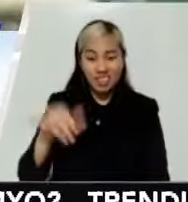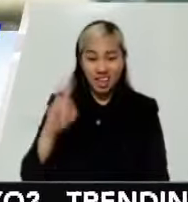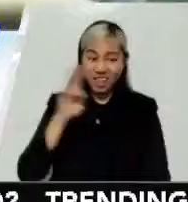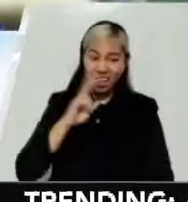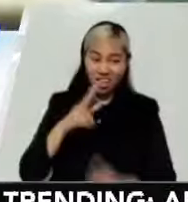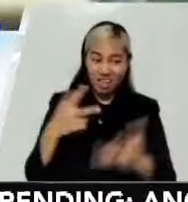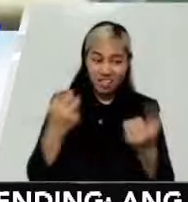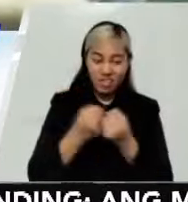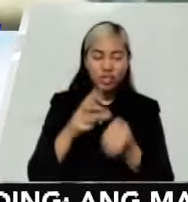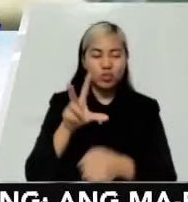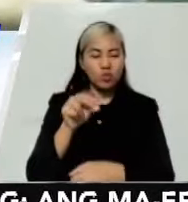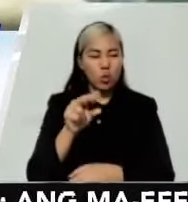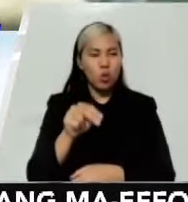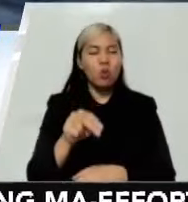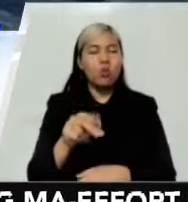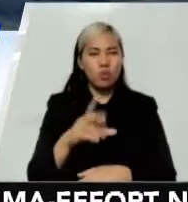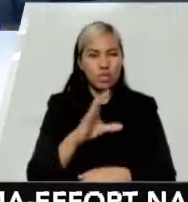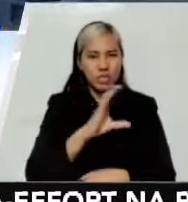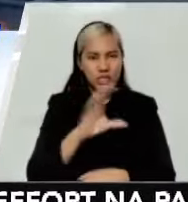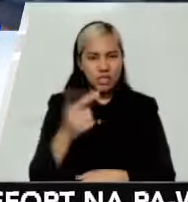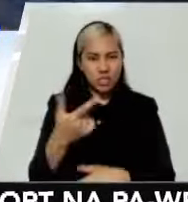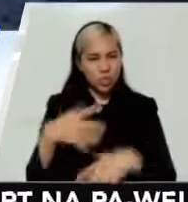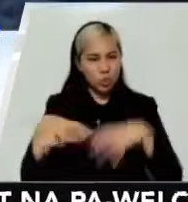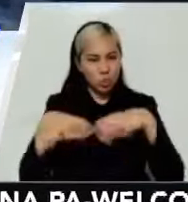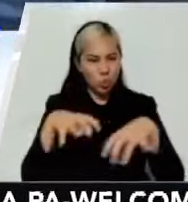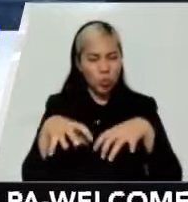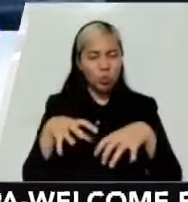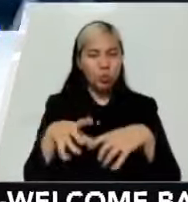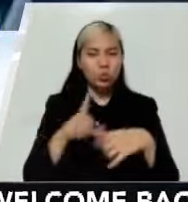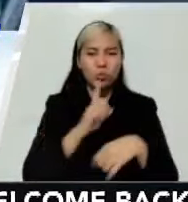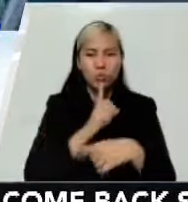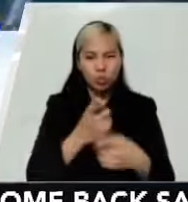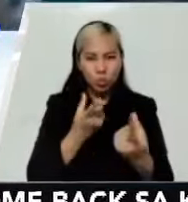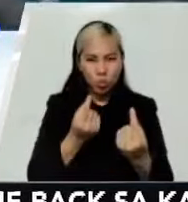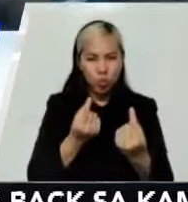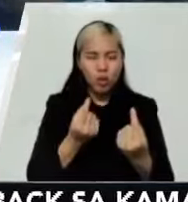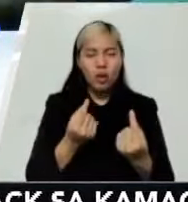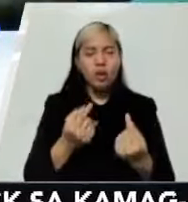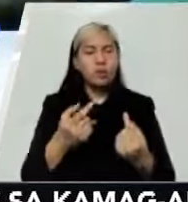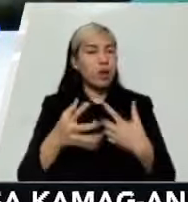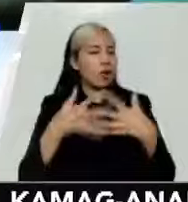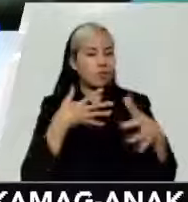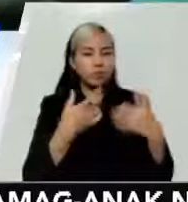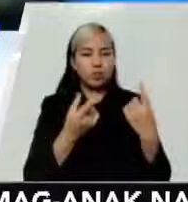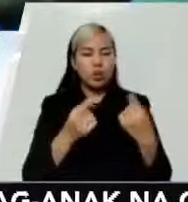CCG. Sa kabila nito, hindi raw sila nagpaputok ng baril.